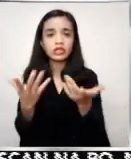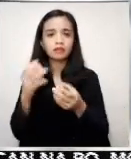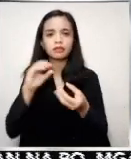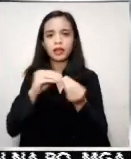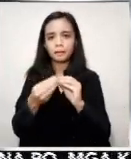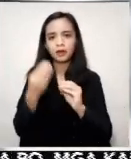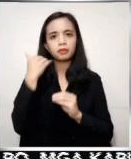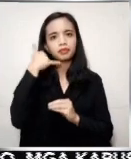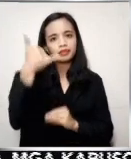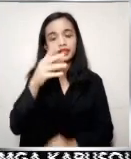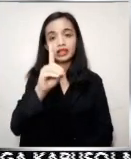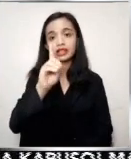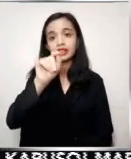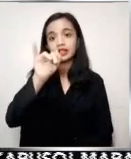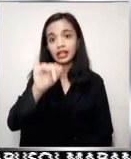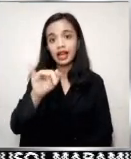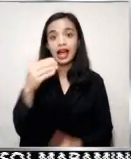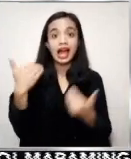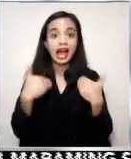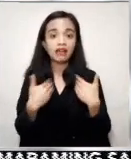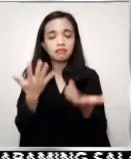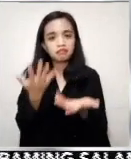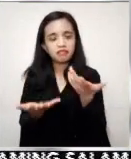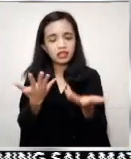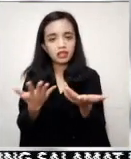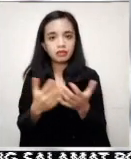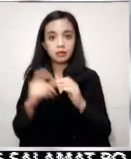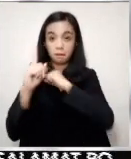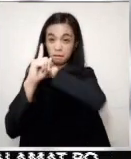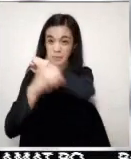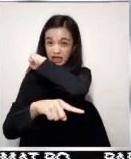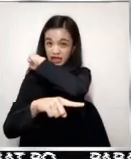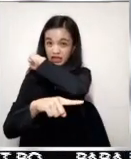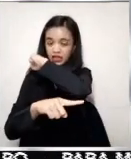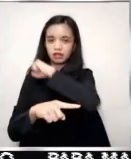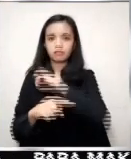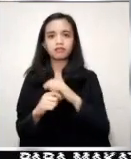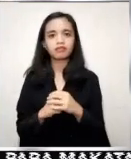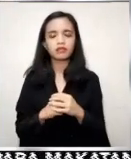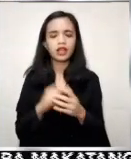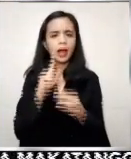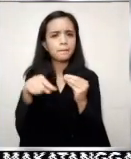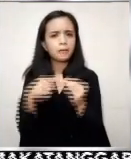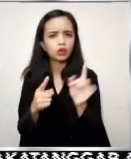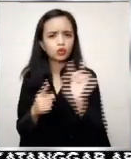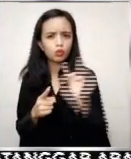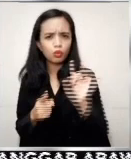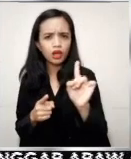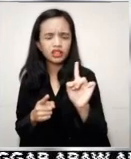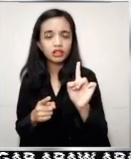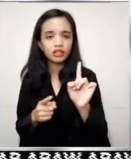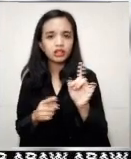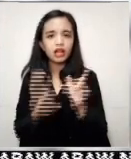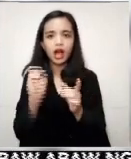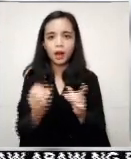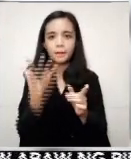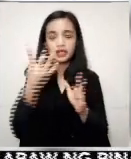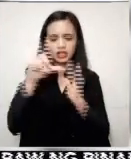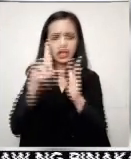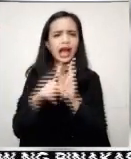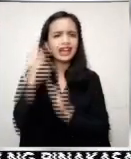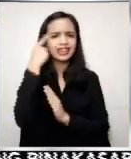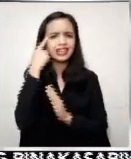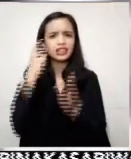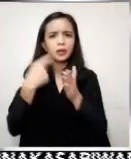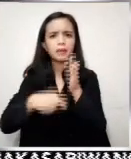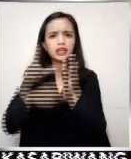tayong usually dyan either penalty na related sa price tag law. If I remember right, similar din yan